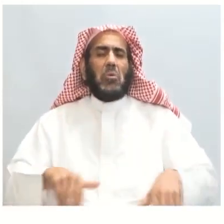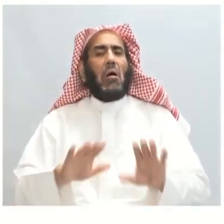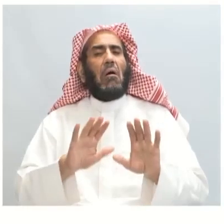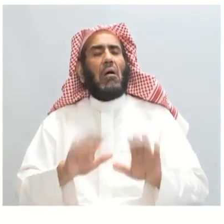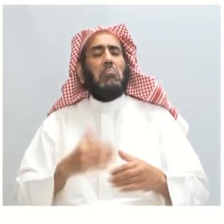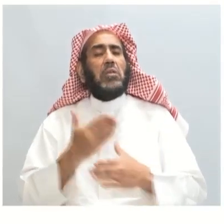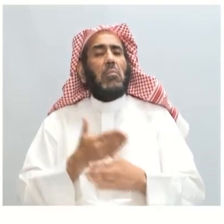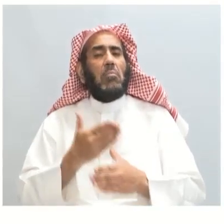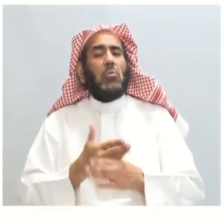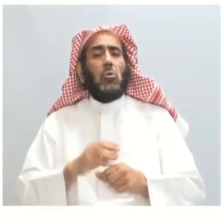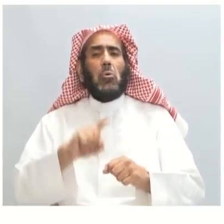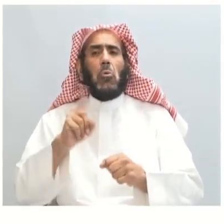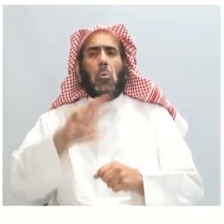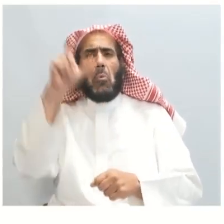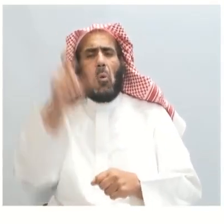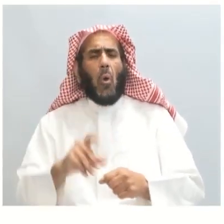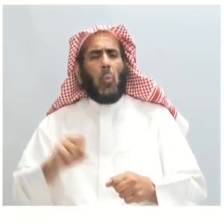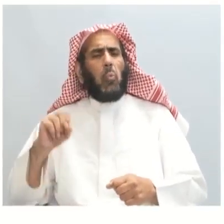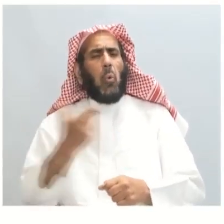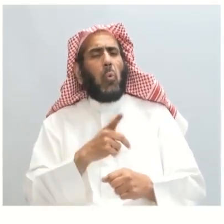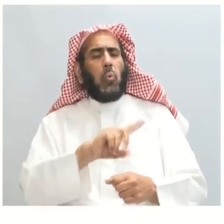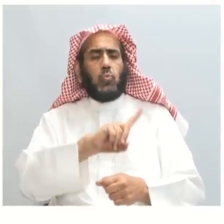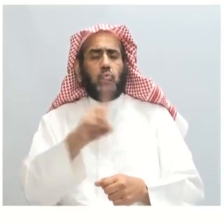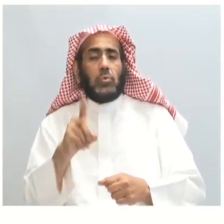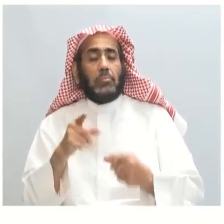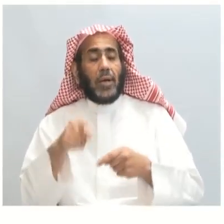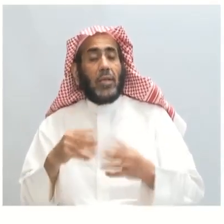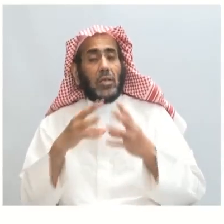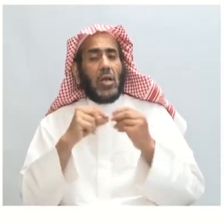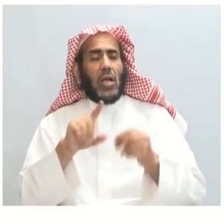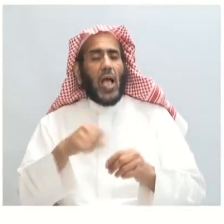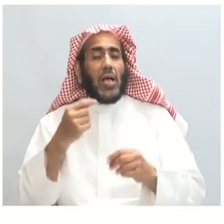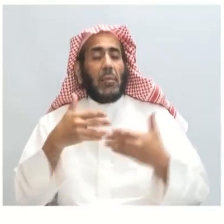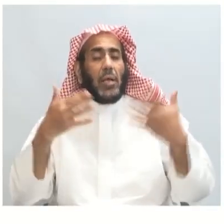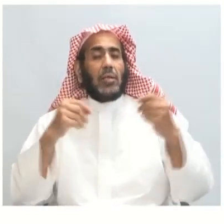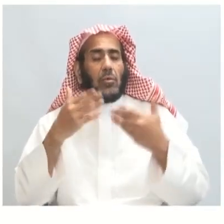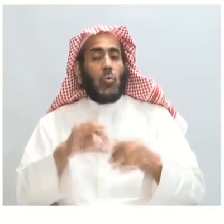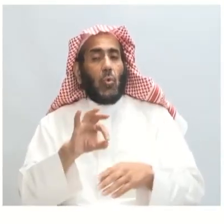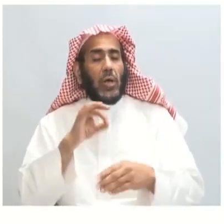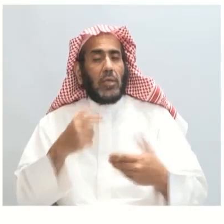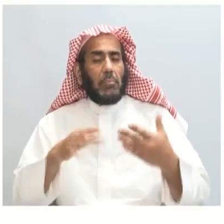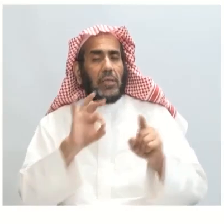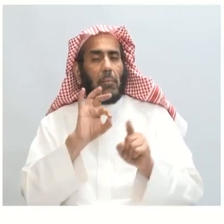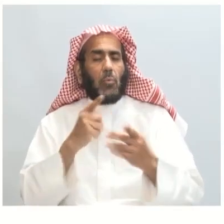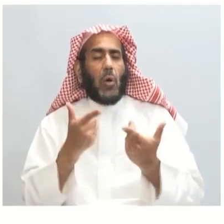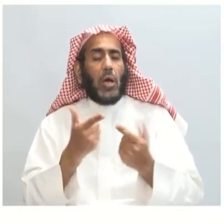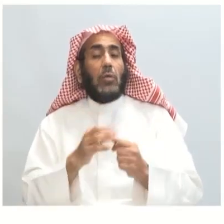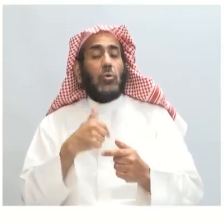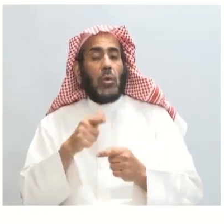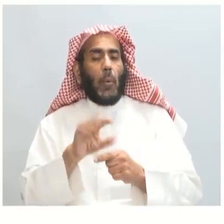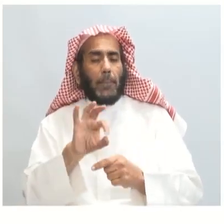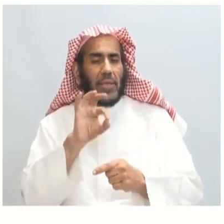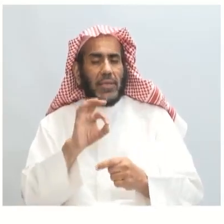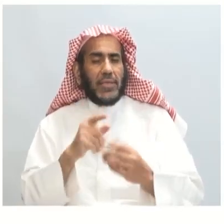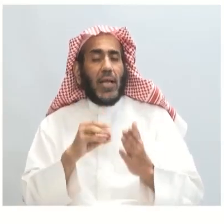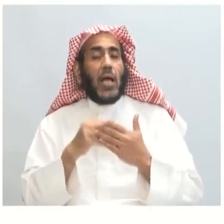بسبب سائق متهور هذا شرح احد ابيات القصيده احدد البيت المقصود اذا نريد ان نقوم بتحديد